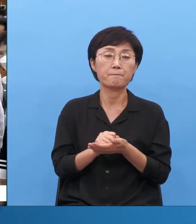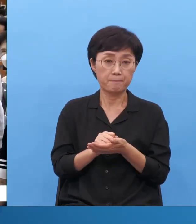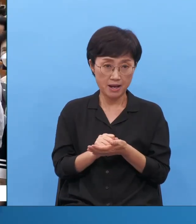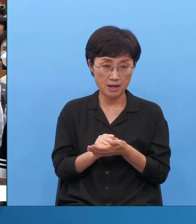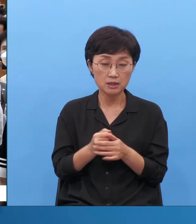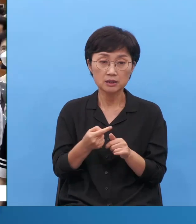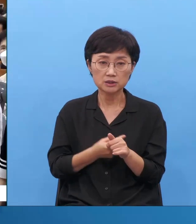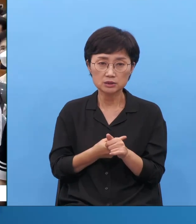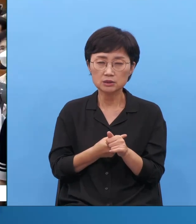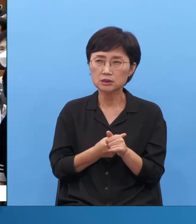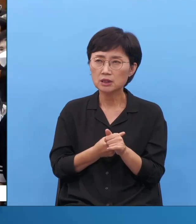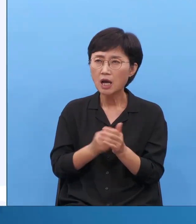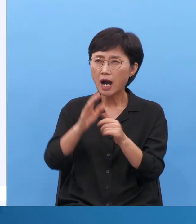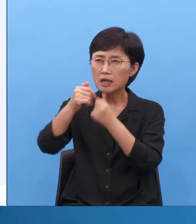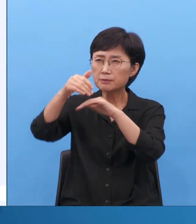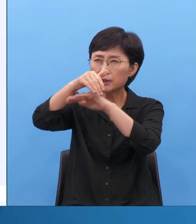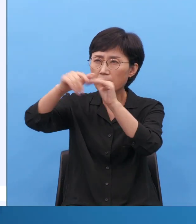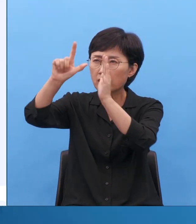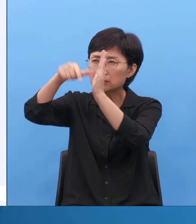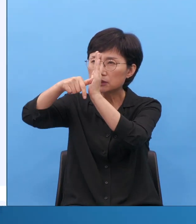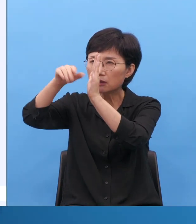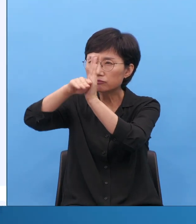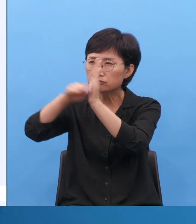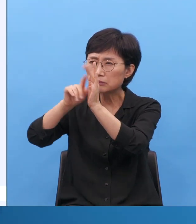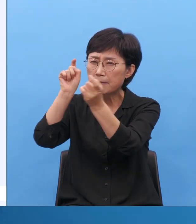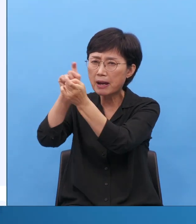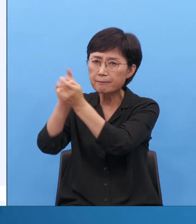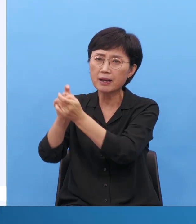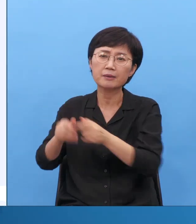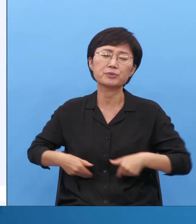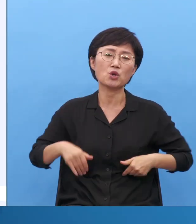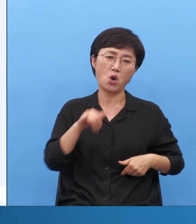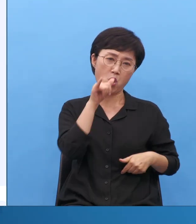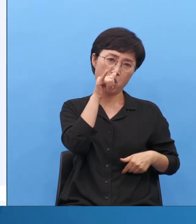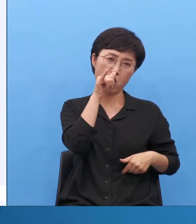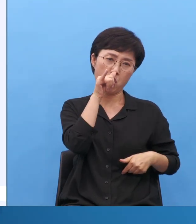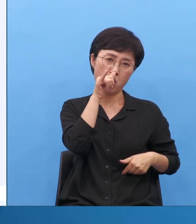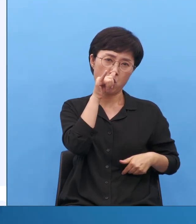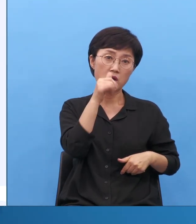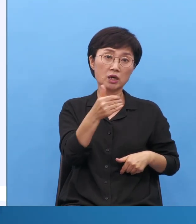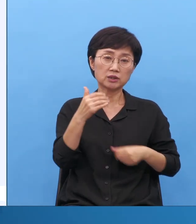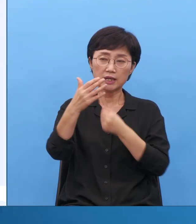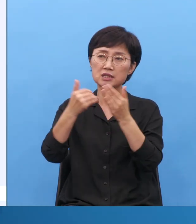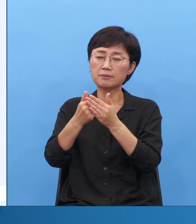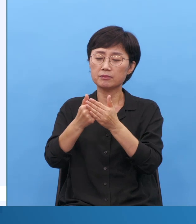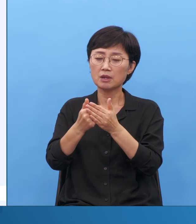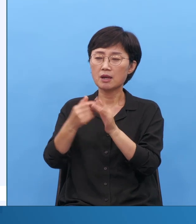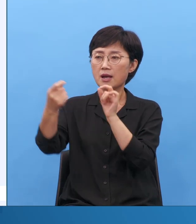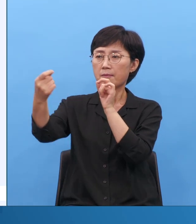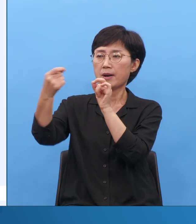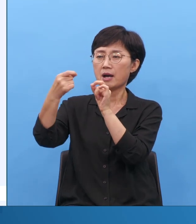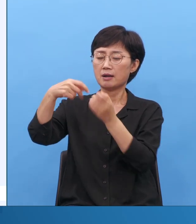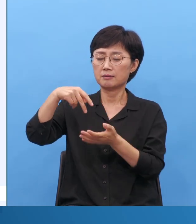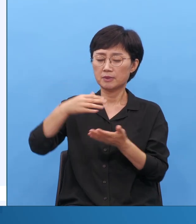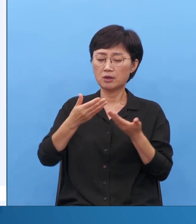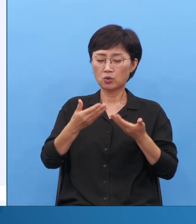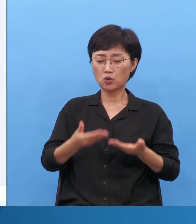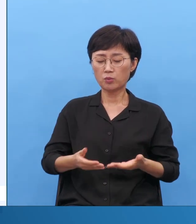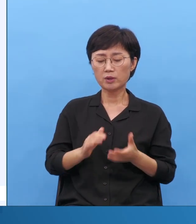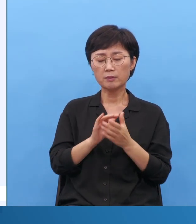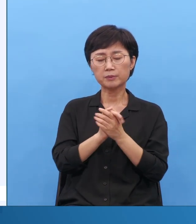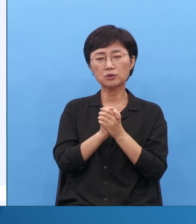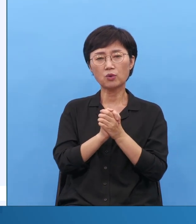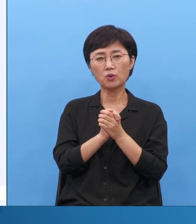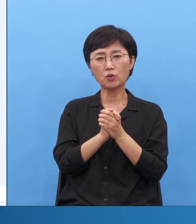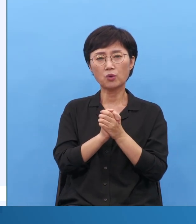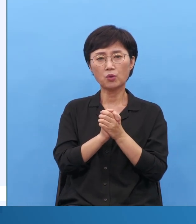누리면 된다고 말하며 하나님 앞에서 고요와 평안의 시간을 갖고 어딜 가든 중요한 의미를 찾고